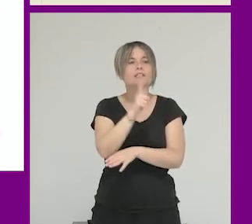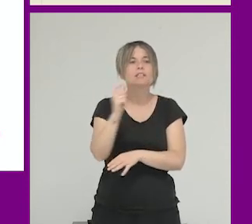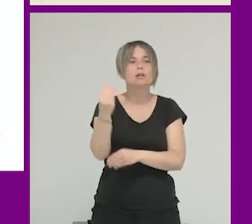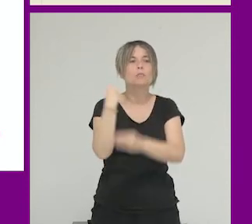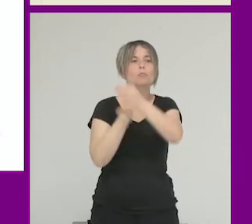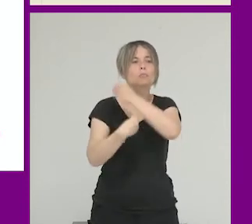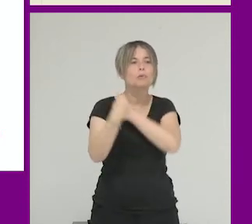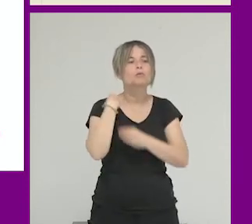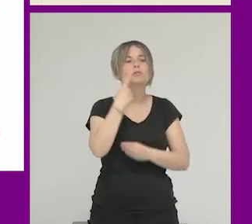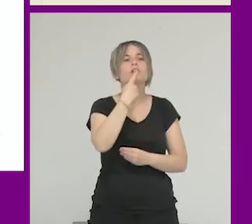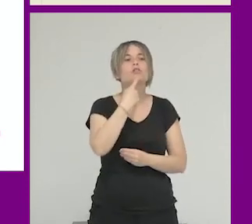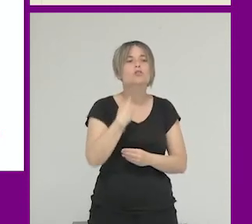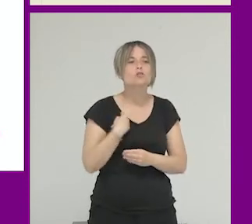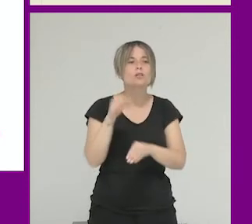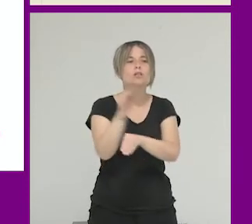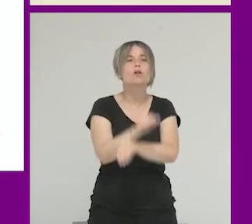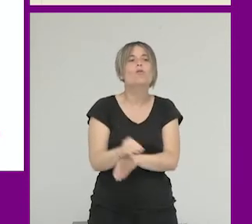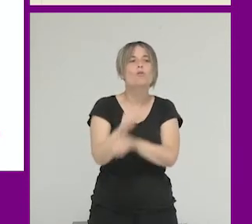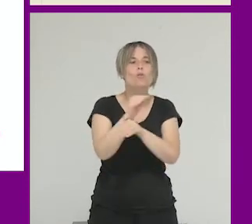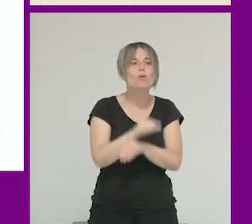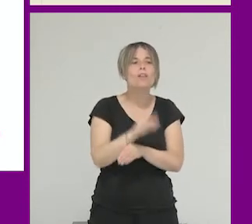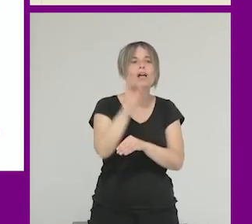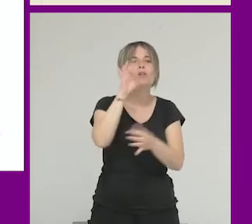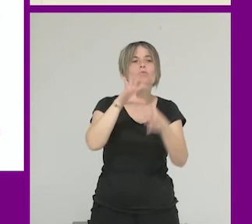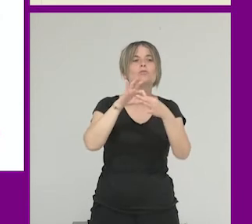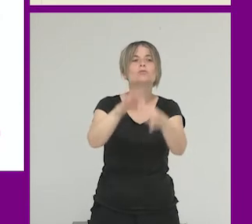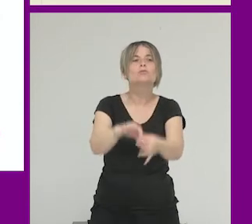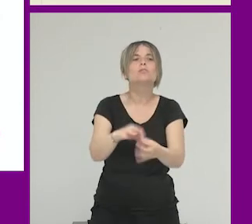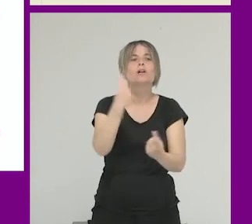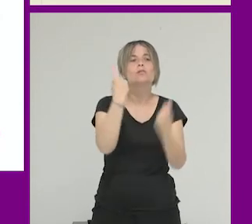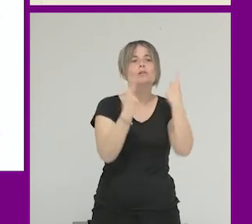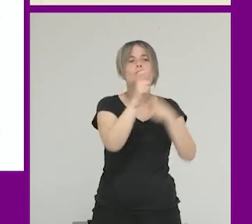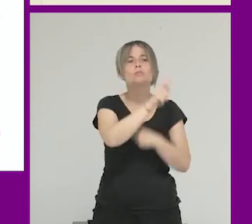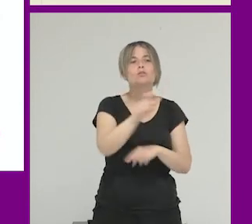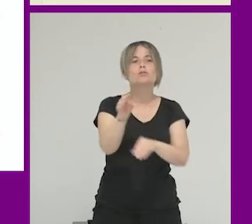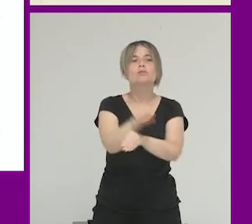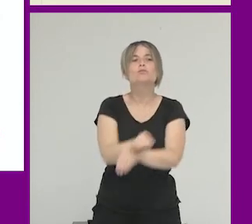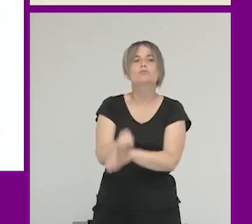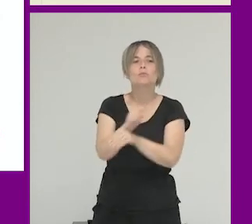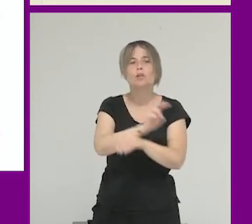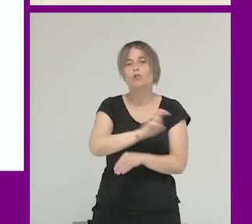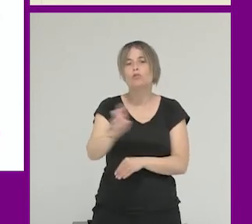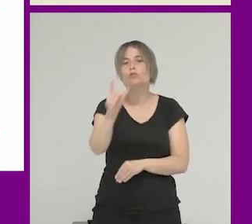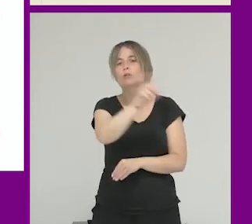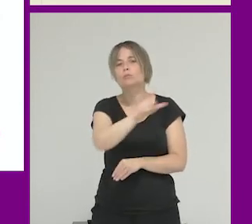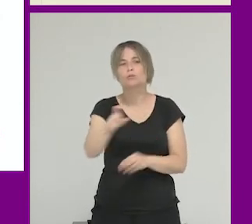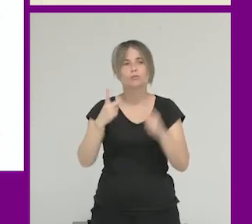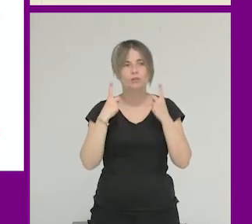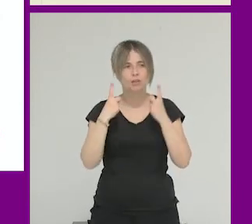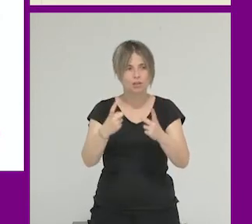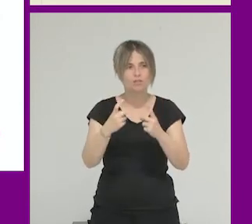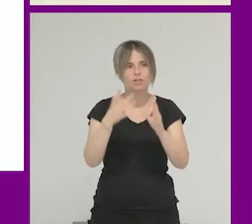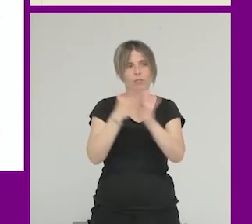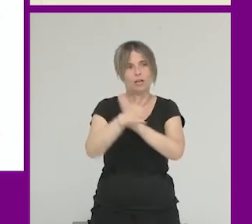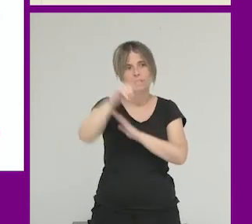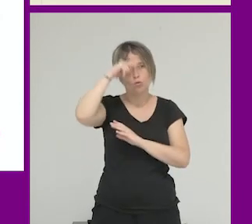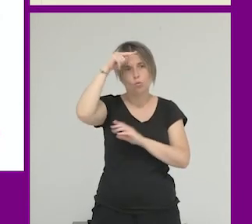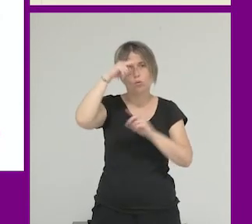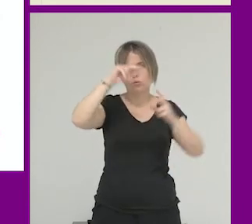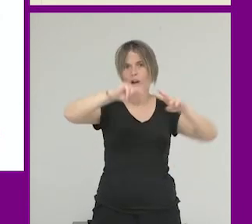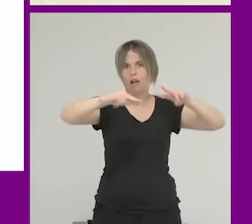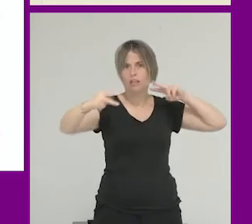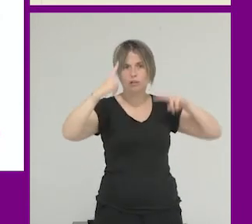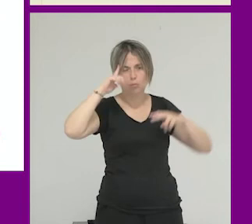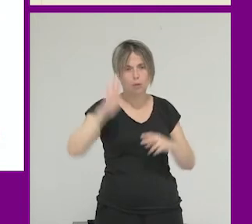aipatzen dute zaintza, norbait zaintzea eta ez lotura genetikoa.